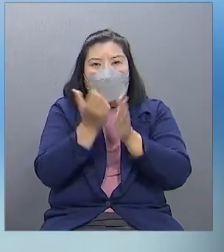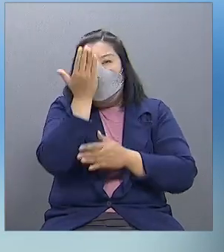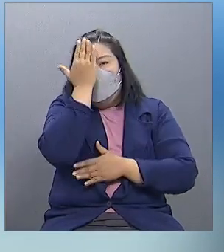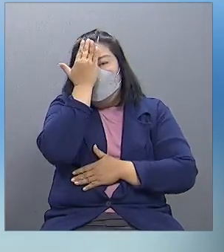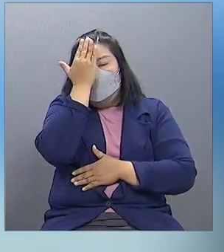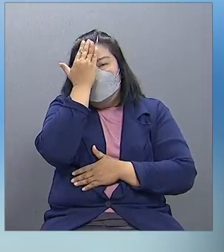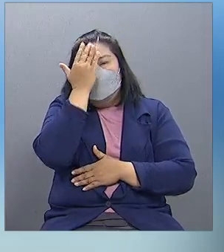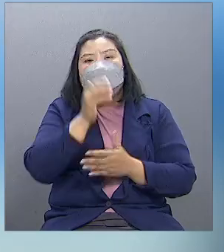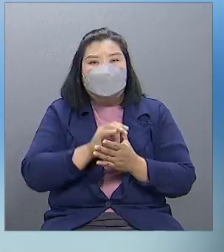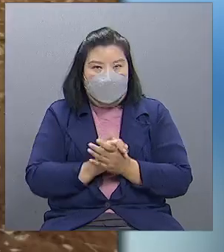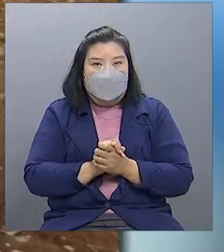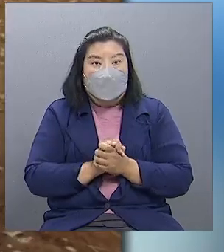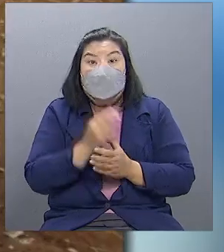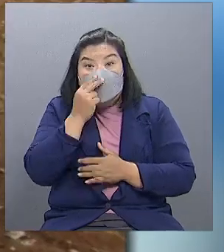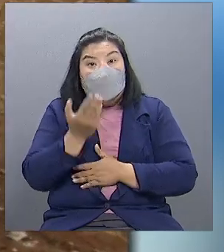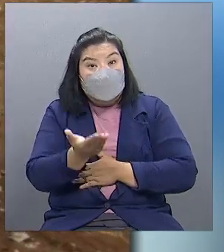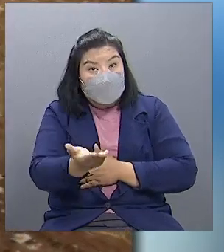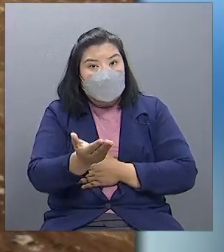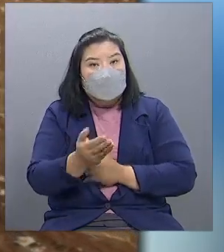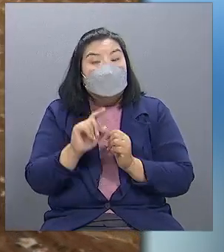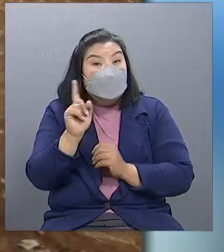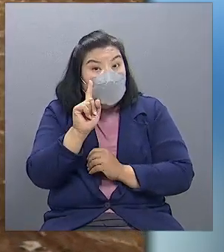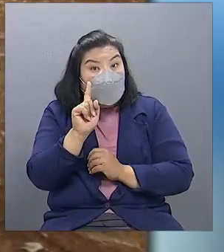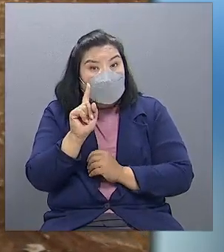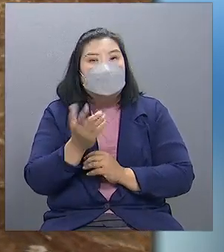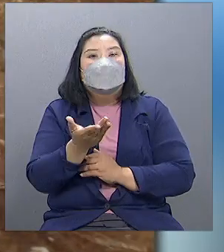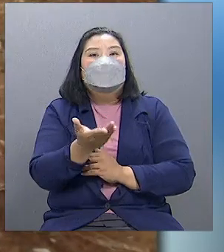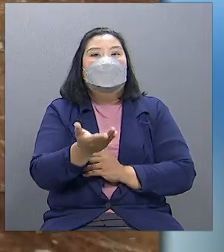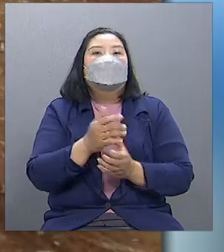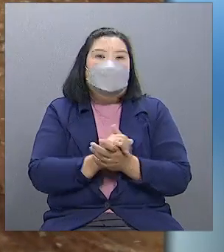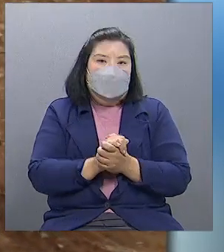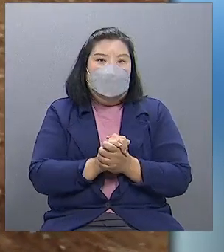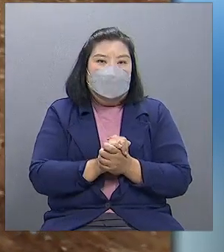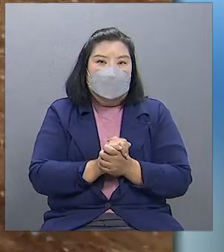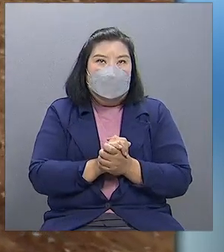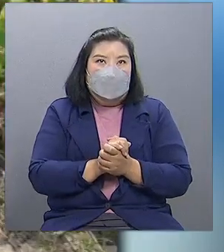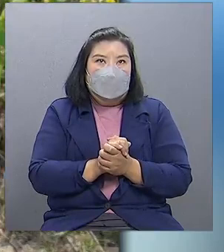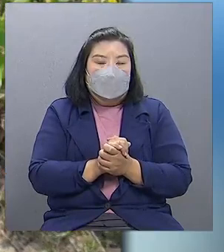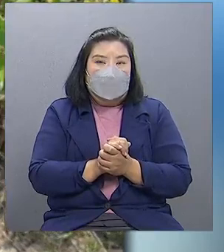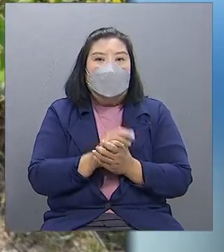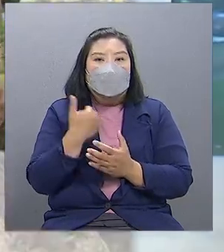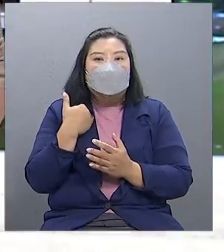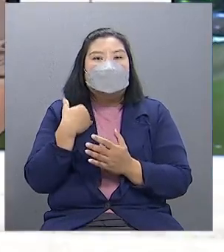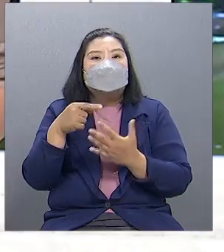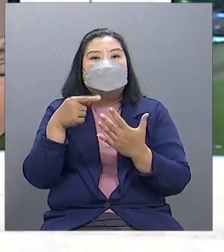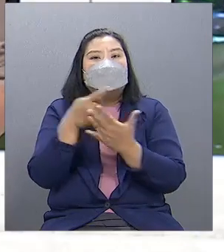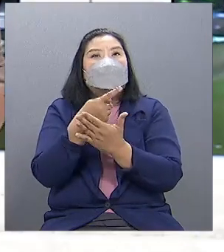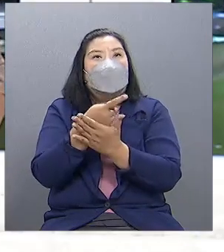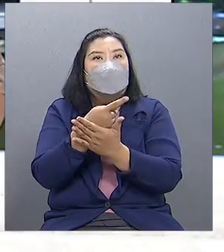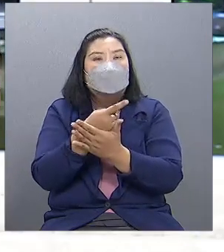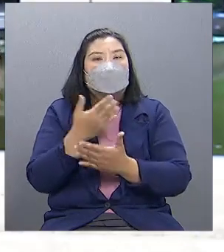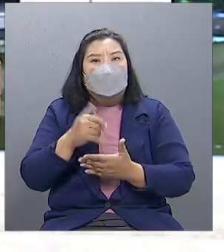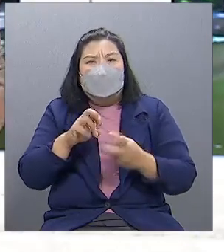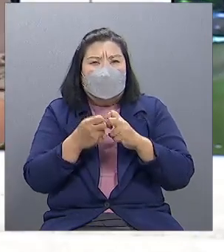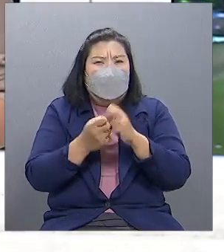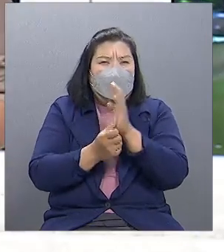ภาพที่สลัพระ้สลบพระ้อย่างไม่แลว เส็ยัต้องแ้ปัหากนอยู่วจะทำอยางไรดี ขุดเจาะดิ